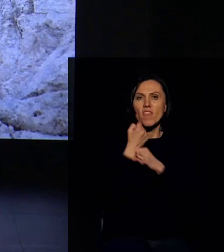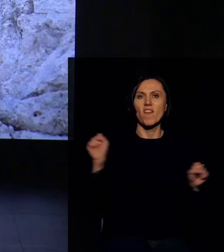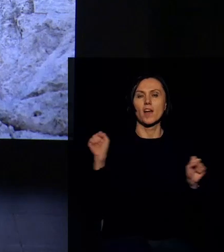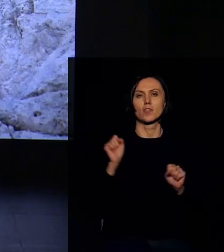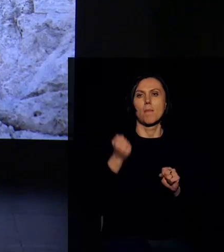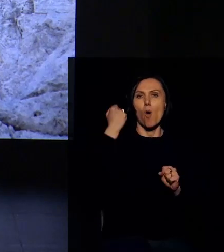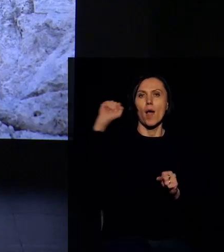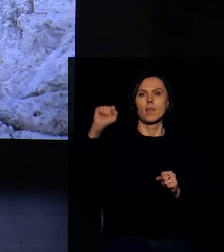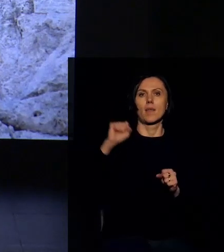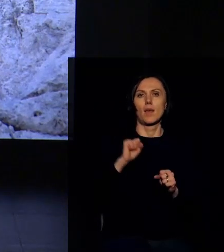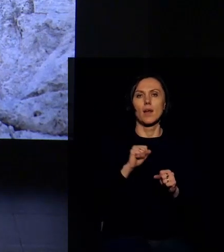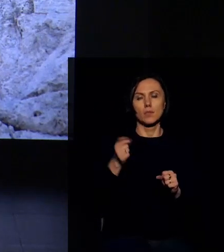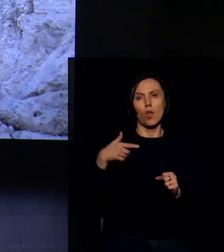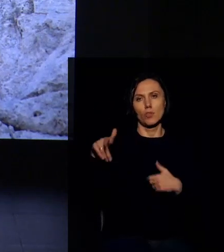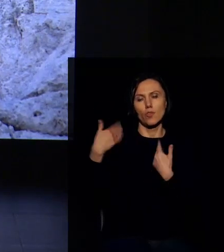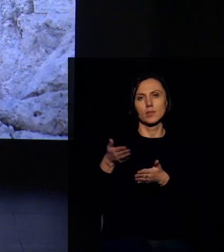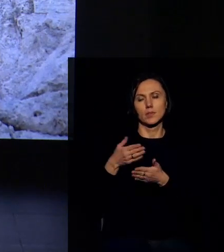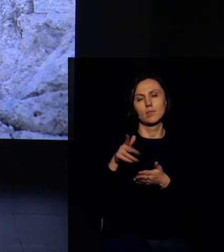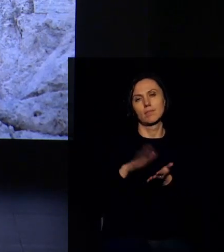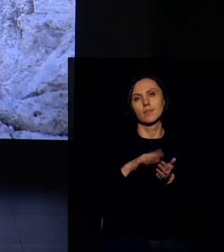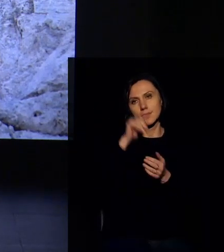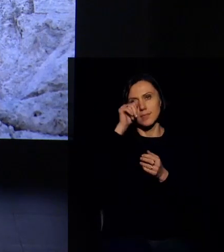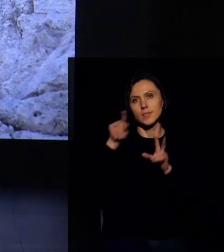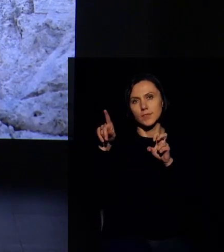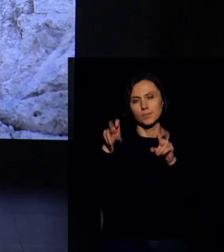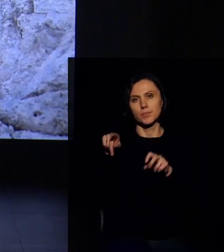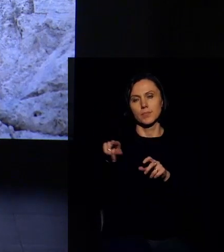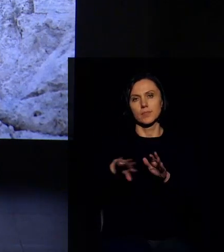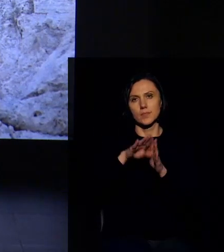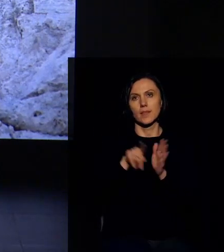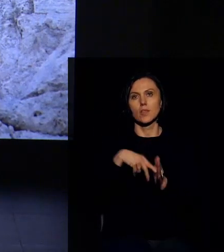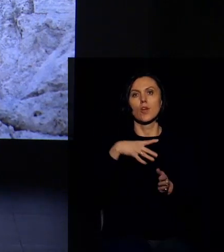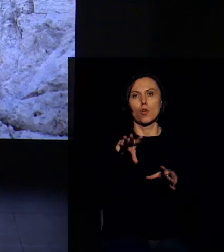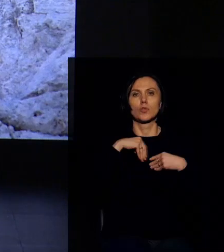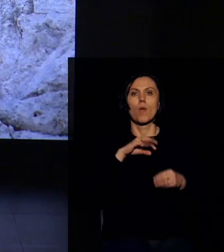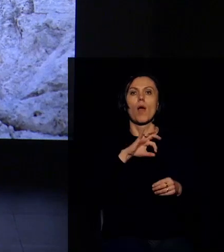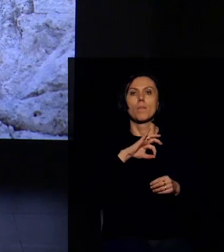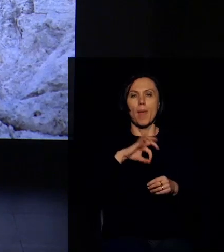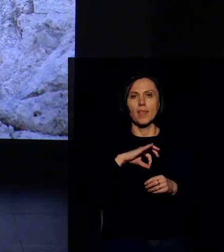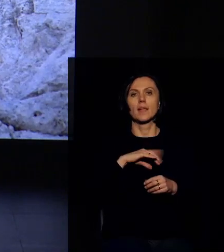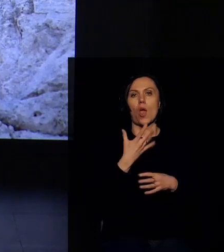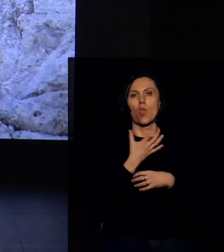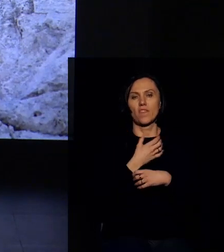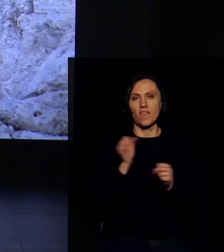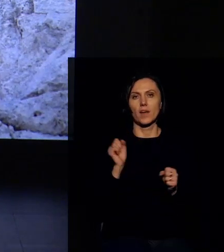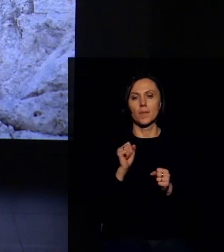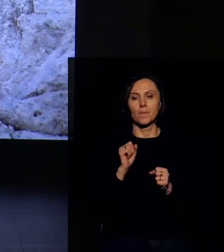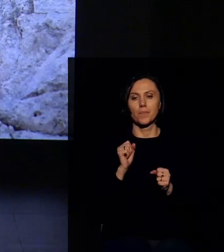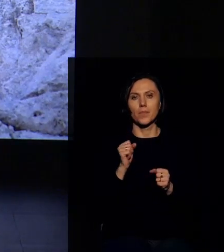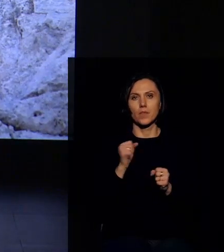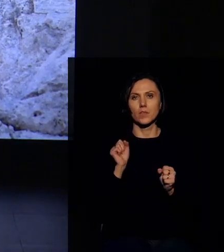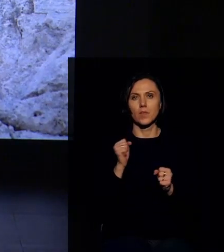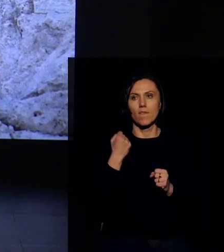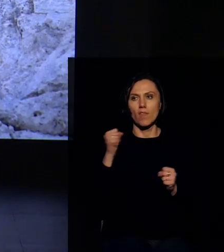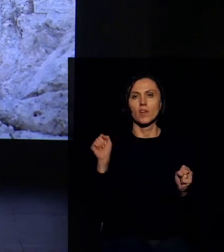został uhonorowany właśnie tą Via Ferratą, a także medalem za odwagę. I tak jak widzimy, oddana w 1967